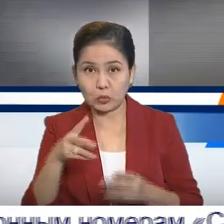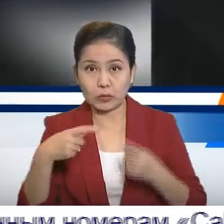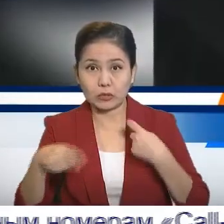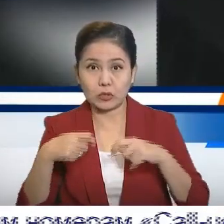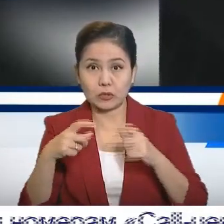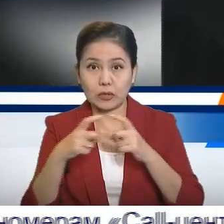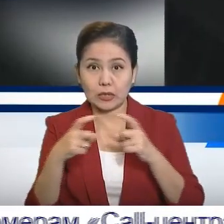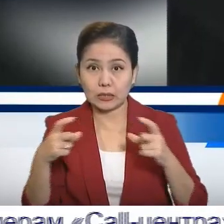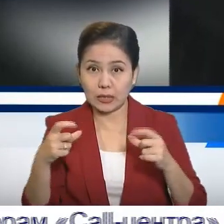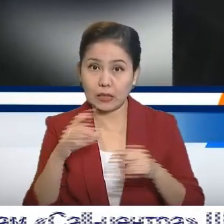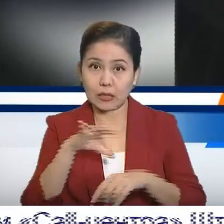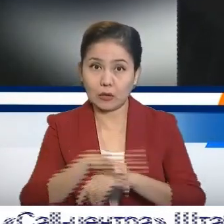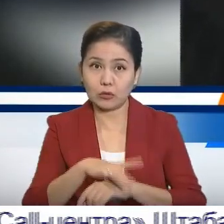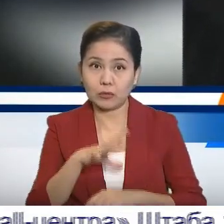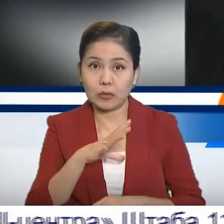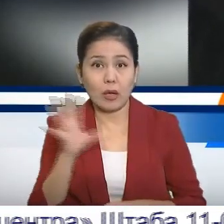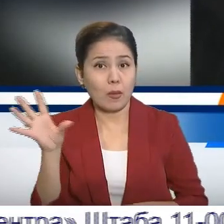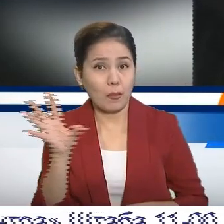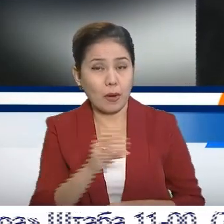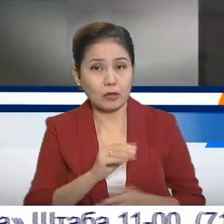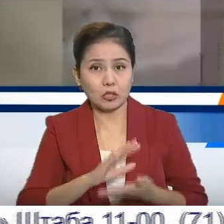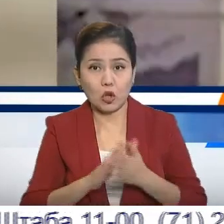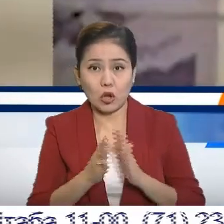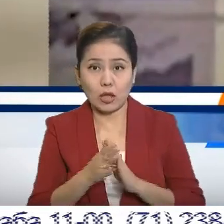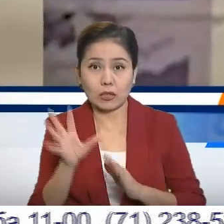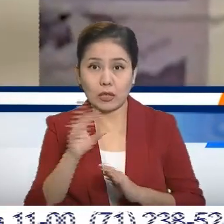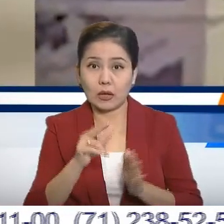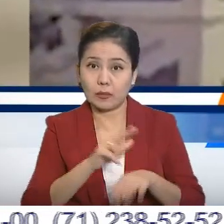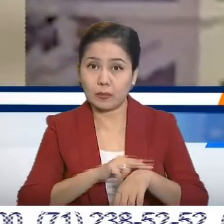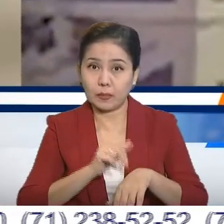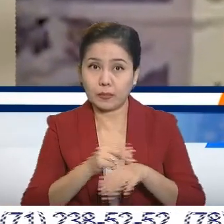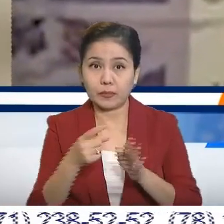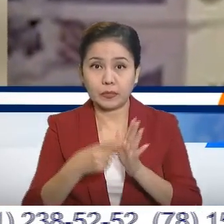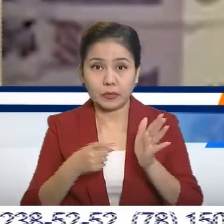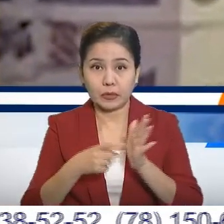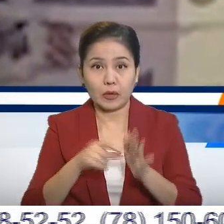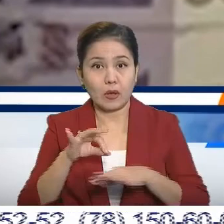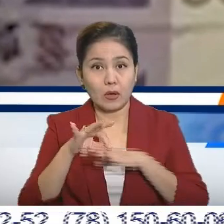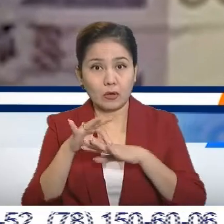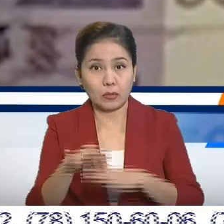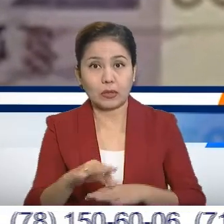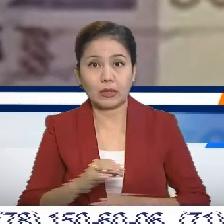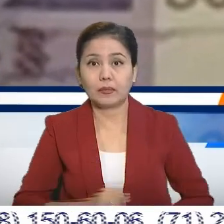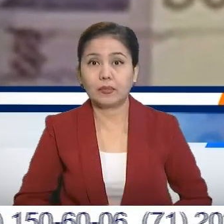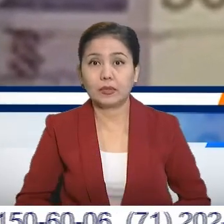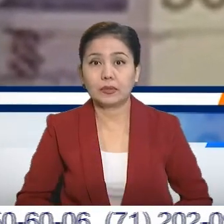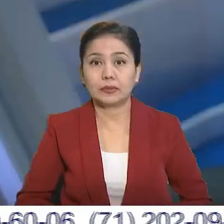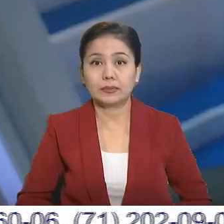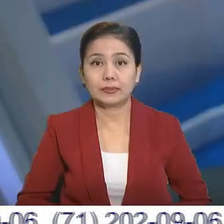pullayotganlarida qo'lga olindilar. Barcha holatlar yuzasidan tergov surishtiruv ishlari olib borilyapti.